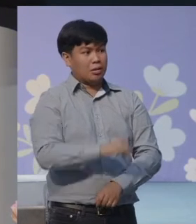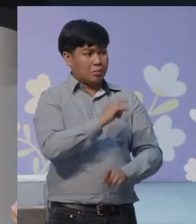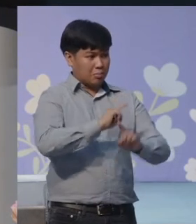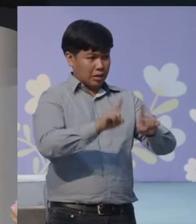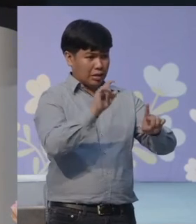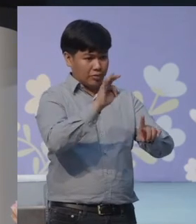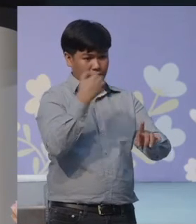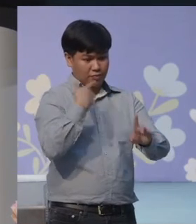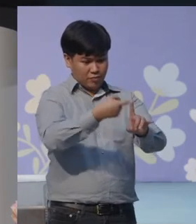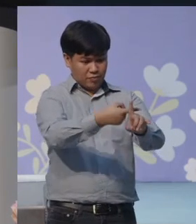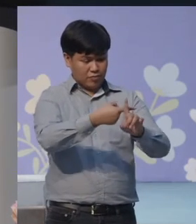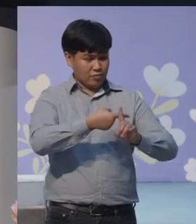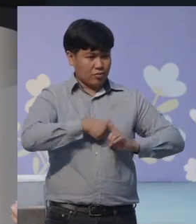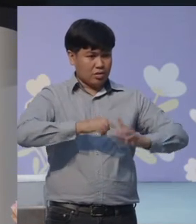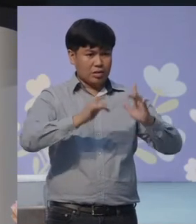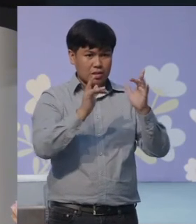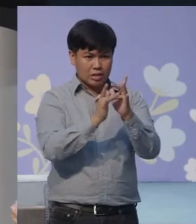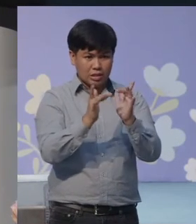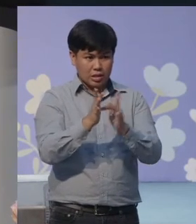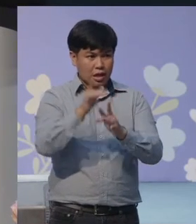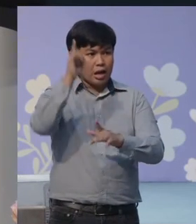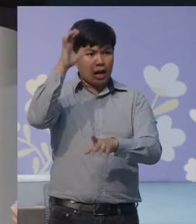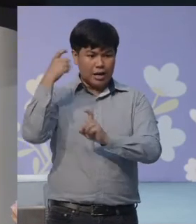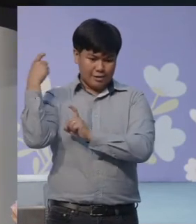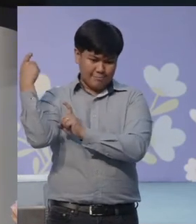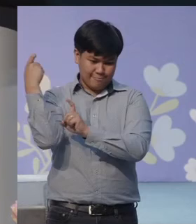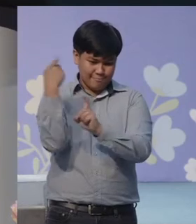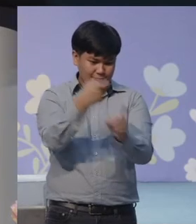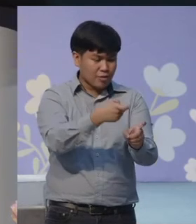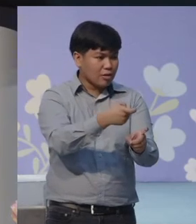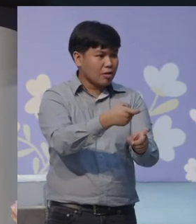Nabiyayahan kayo ng Diyos ng